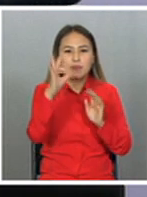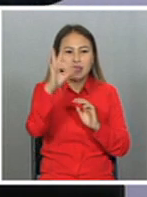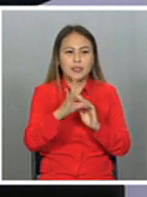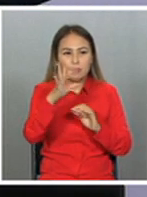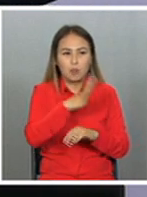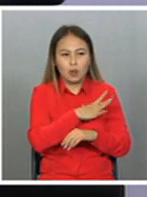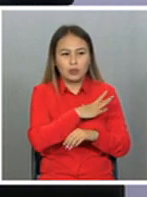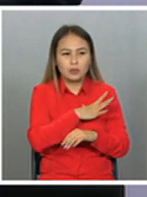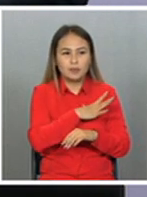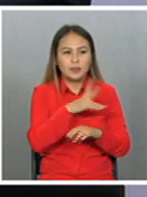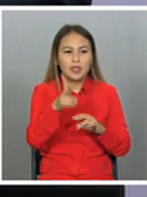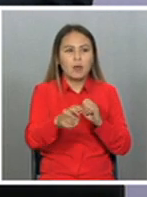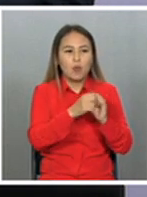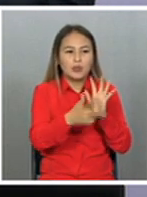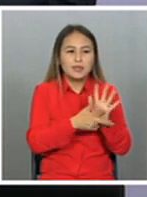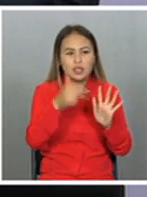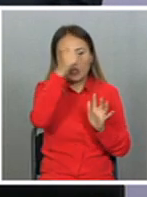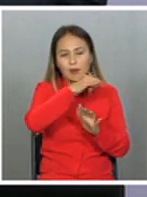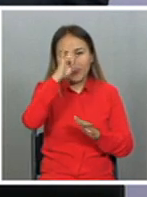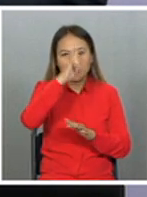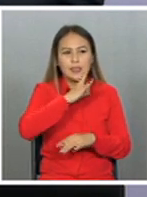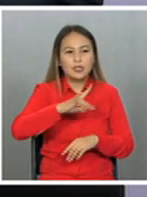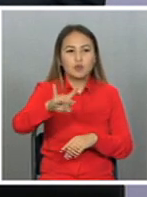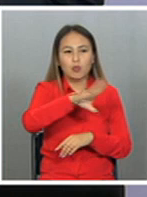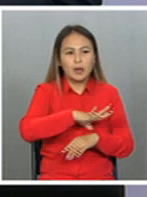құраған. 2018 жылы Қазақстан